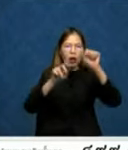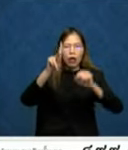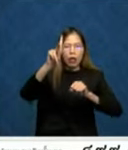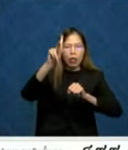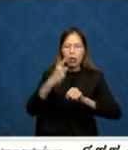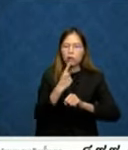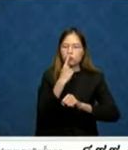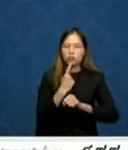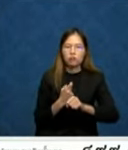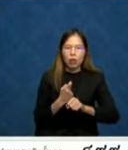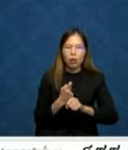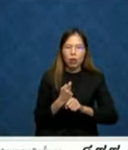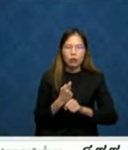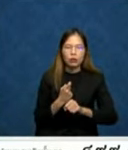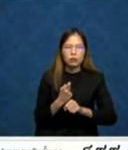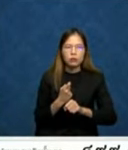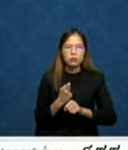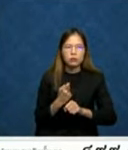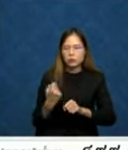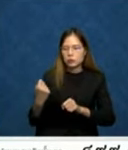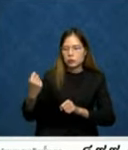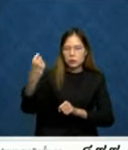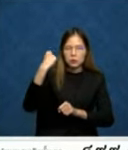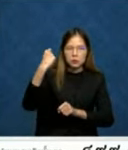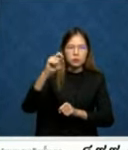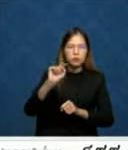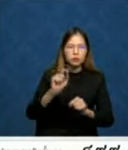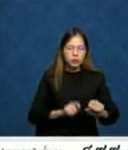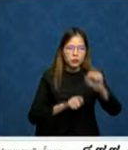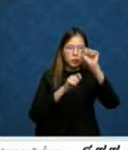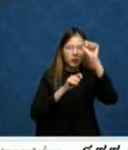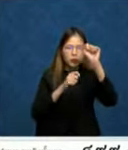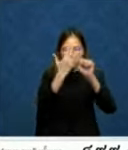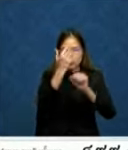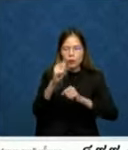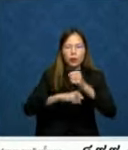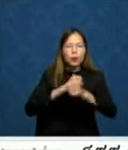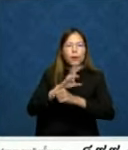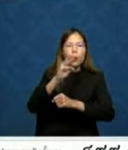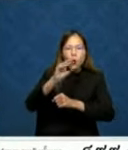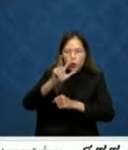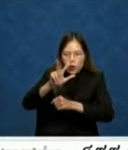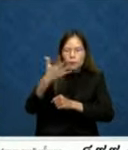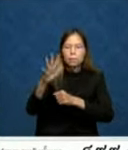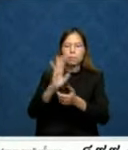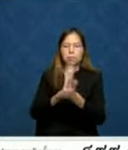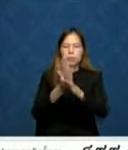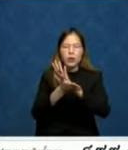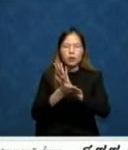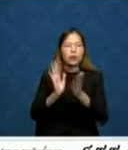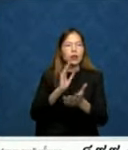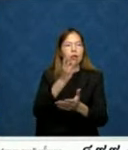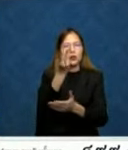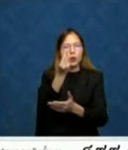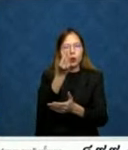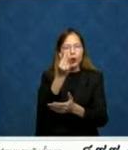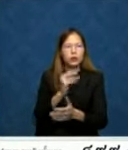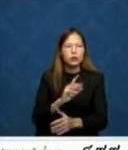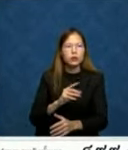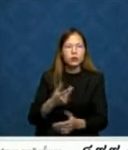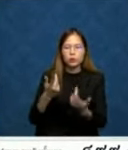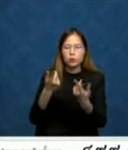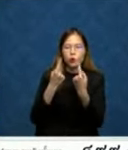วท่านประธานทราบไหมครับว่าการรวมธุรกิจในปี2563ดัชนีที่ว่าเปลี่ยนไปเท่าไหร่คำต